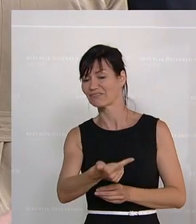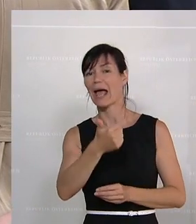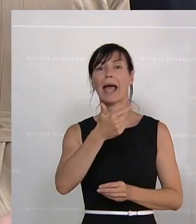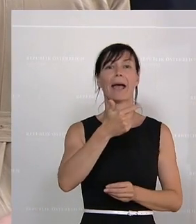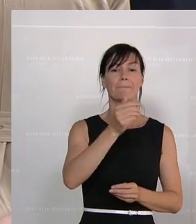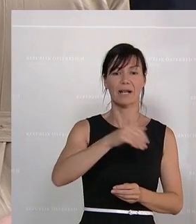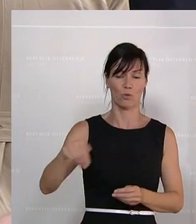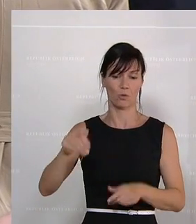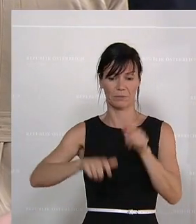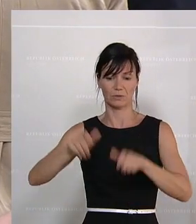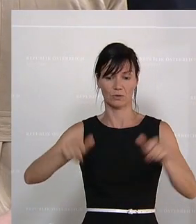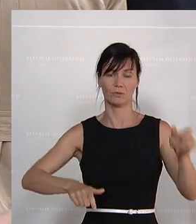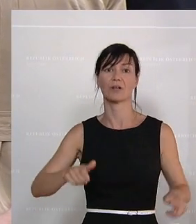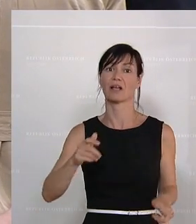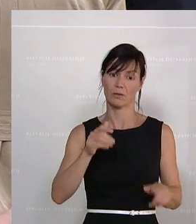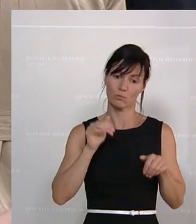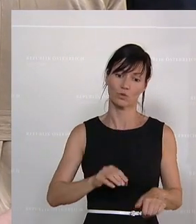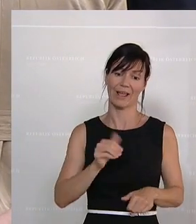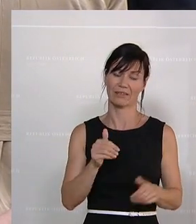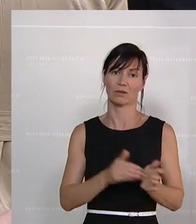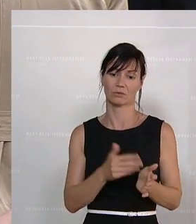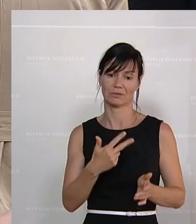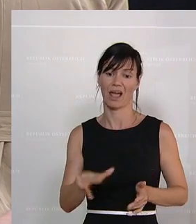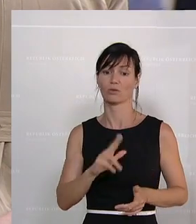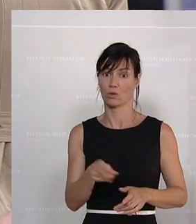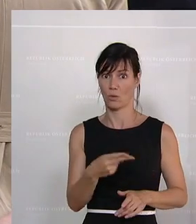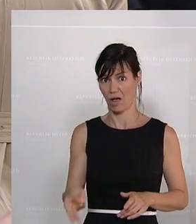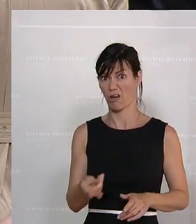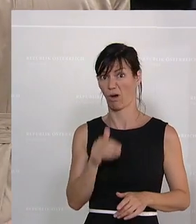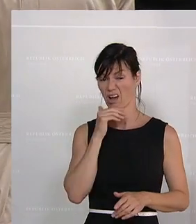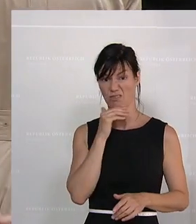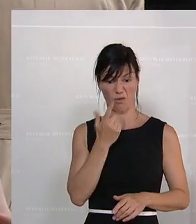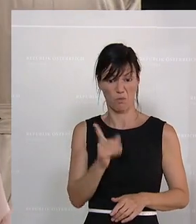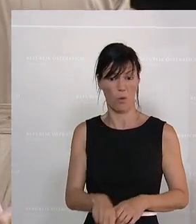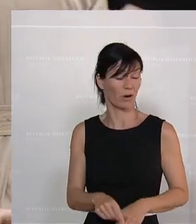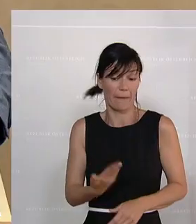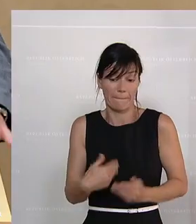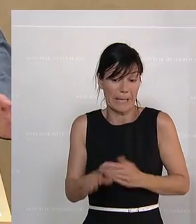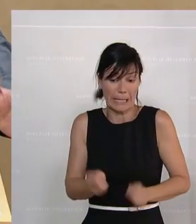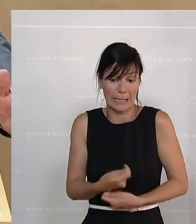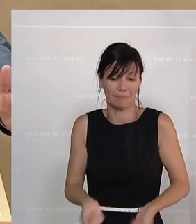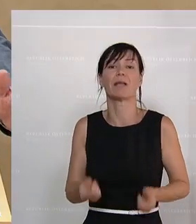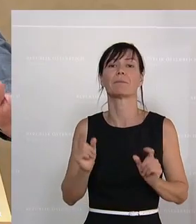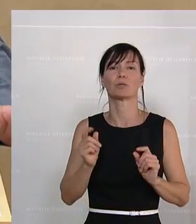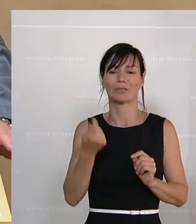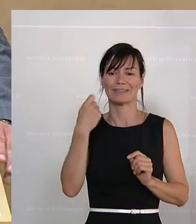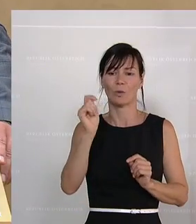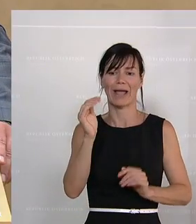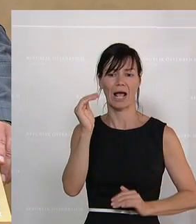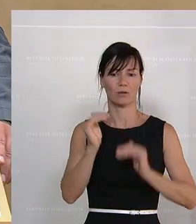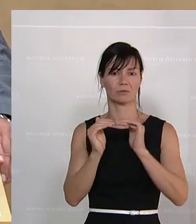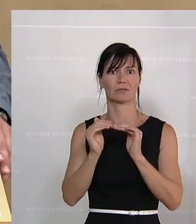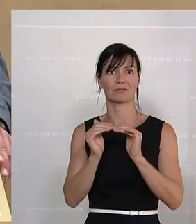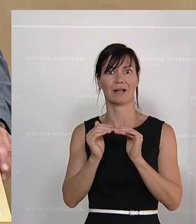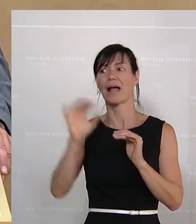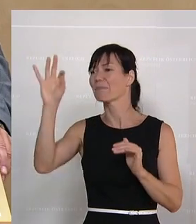1300 euro im monat auskommen wollen und müssen und denen ist ein teuerungsausgleich das übrigens auch eine politische erfindung der